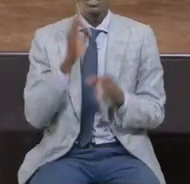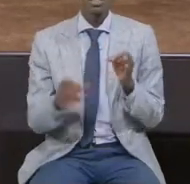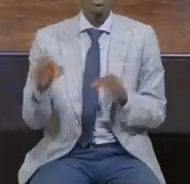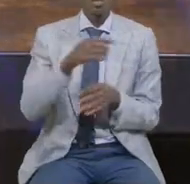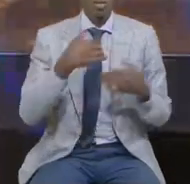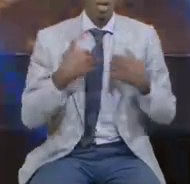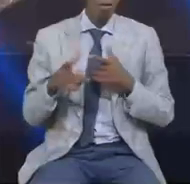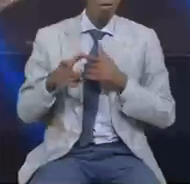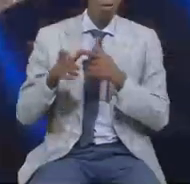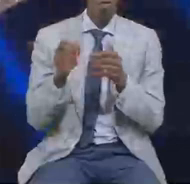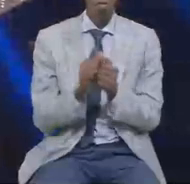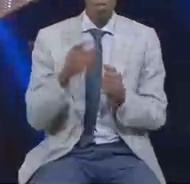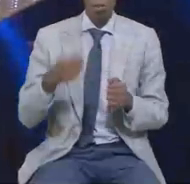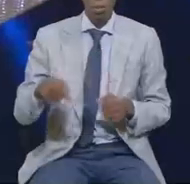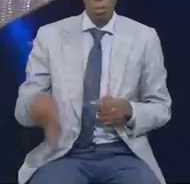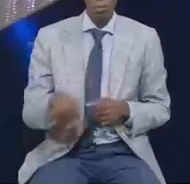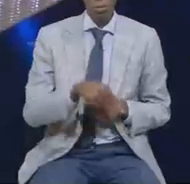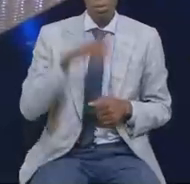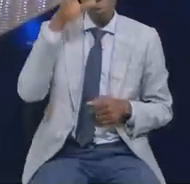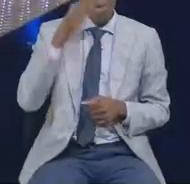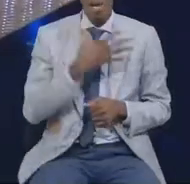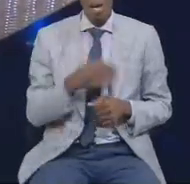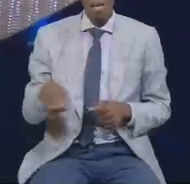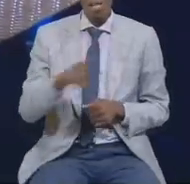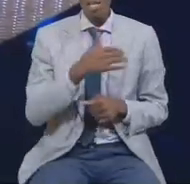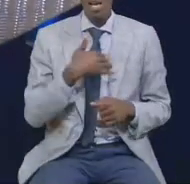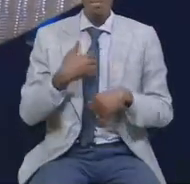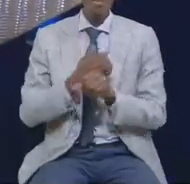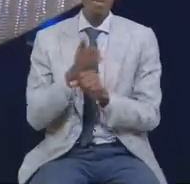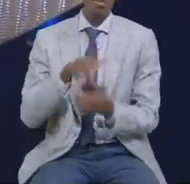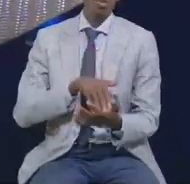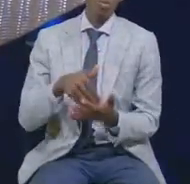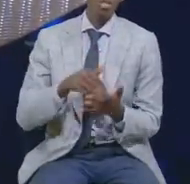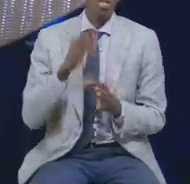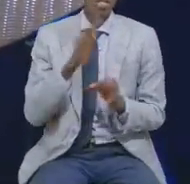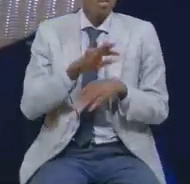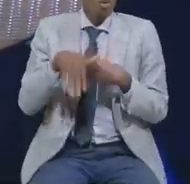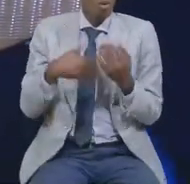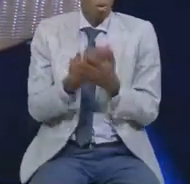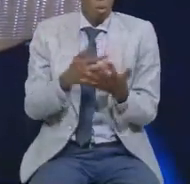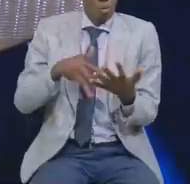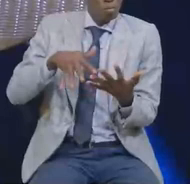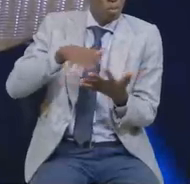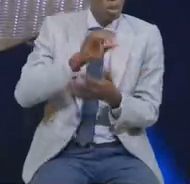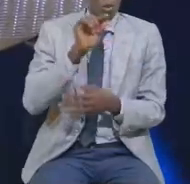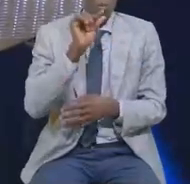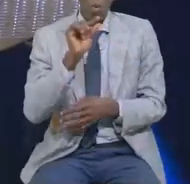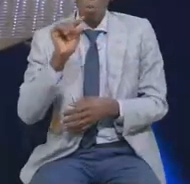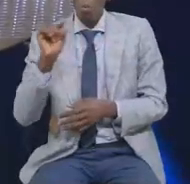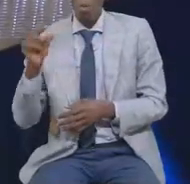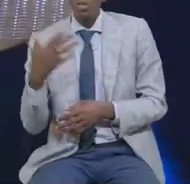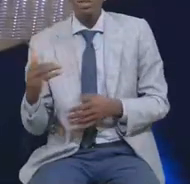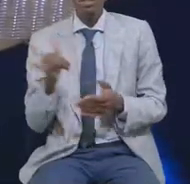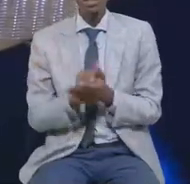piétons et qu'ils te fatiguent, si toutes ces petites choses qui se produisent et que tu